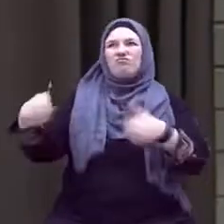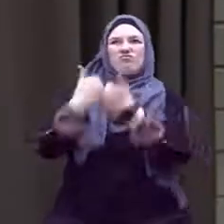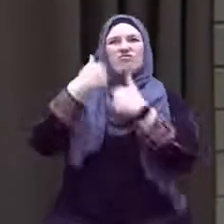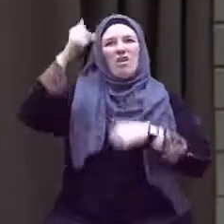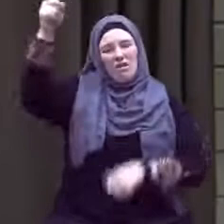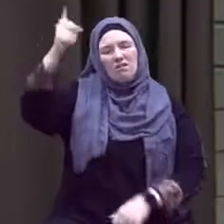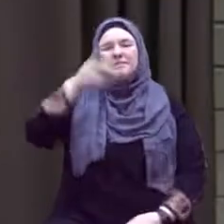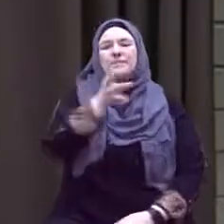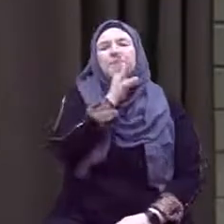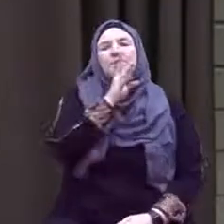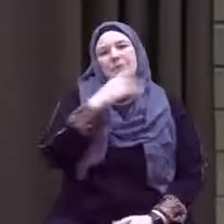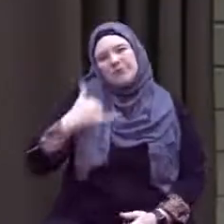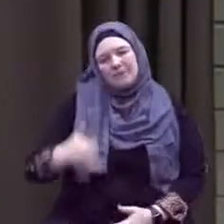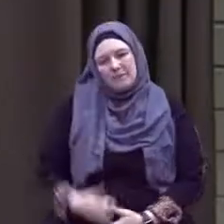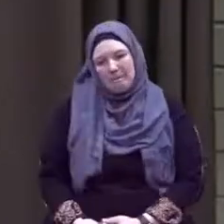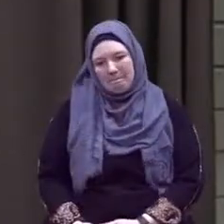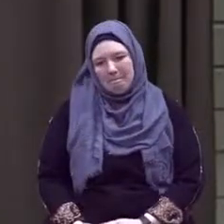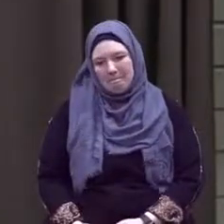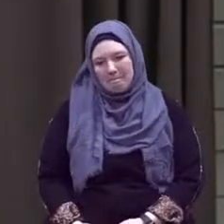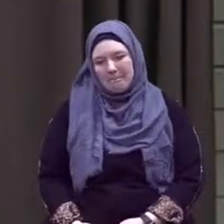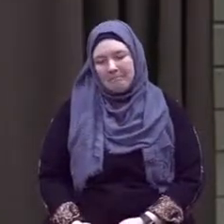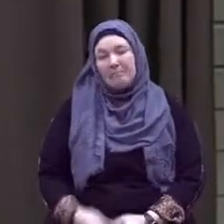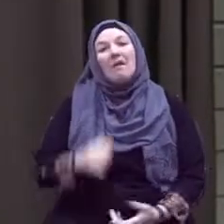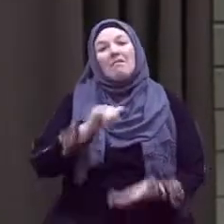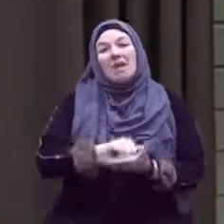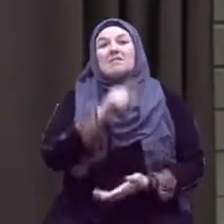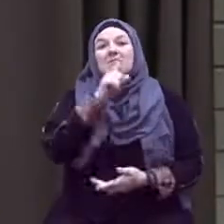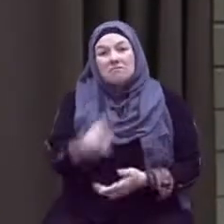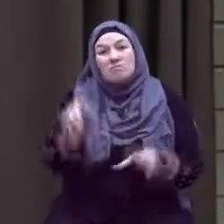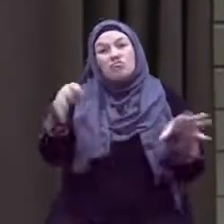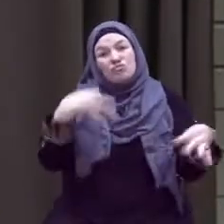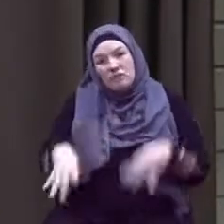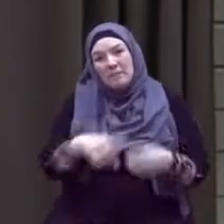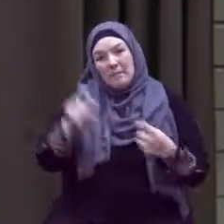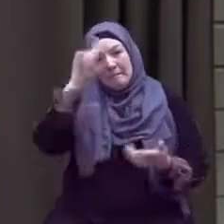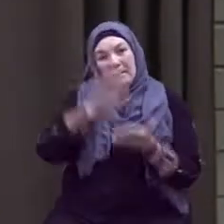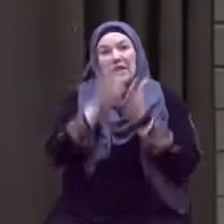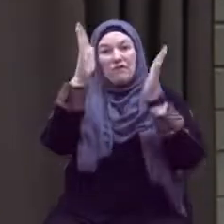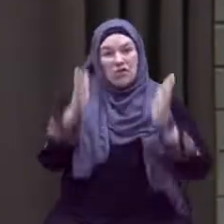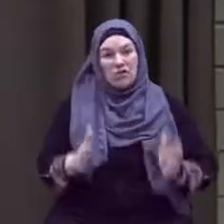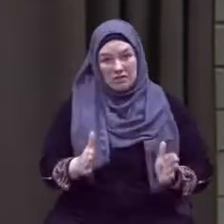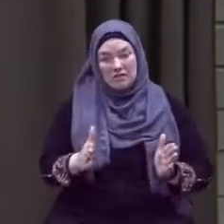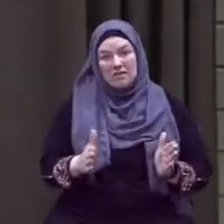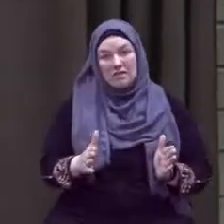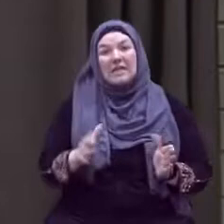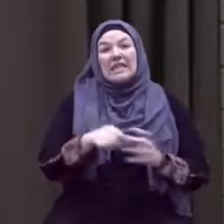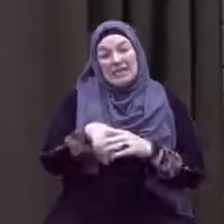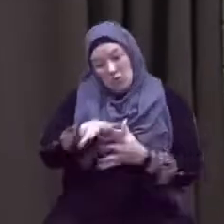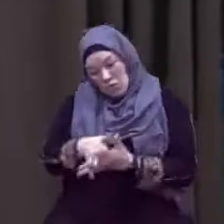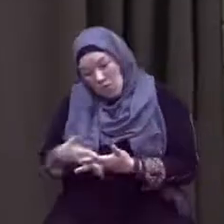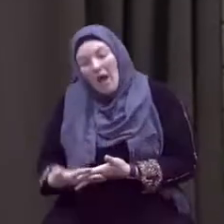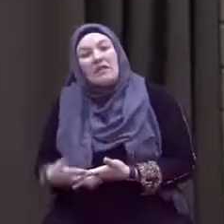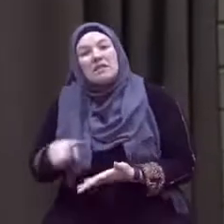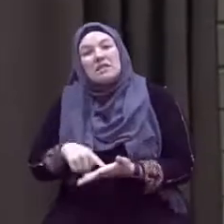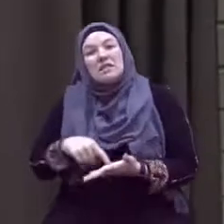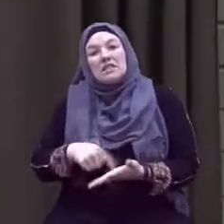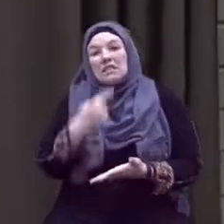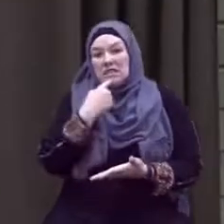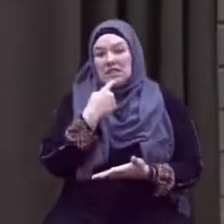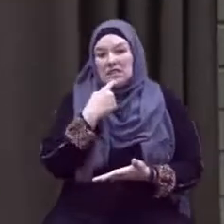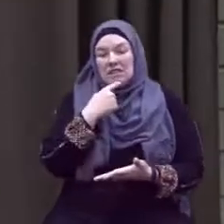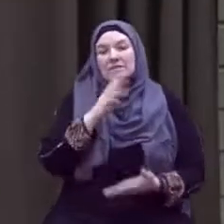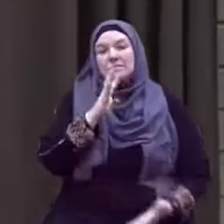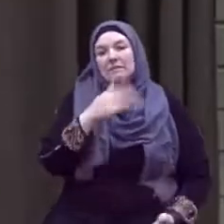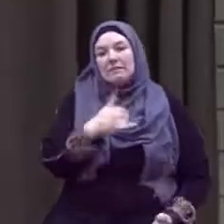وَعَلَىٰ رَبِّهِمْ يَتَوَكَّلُونَ. This is the description of the believers in the Quran. أُولَٰئِكَ